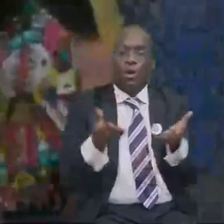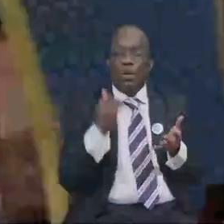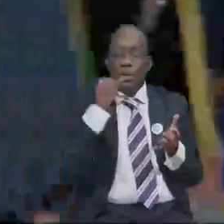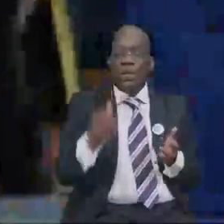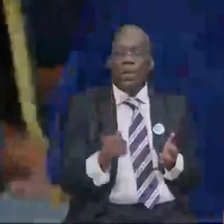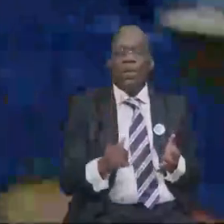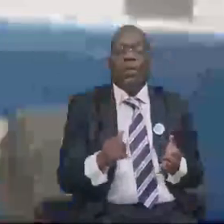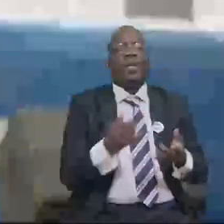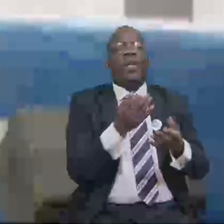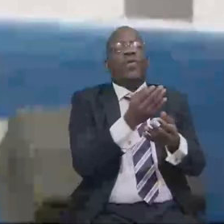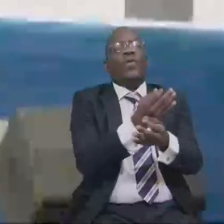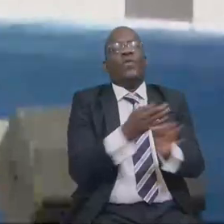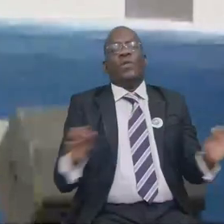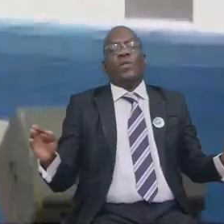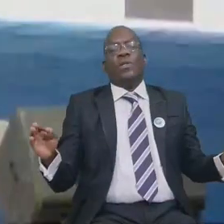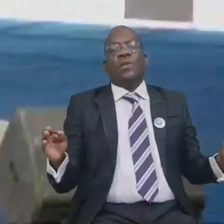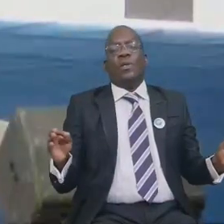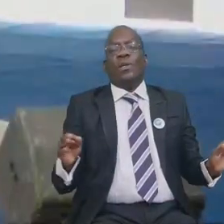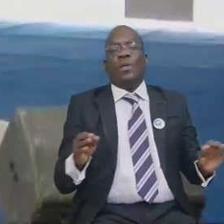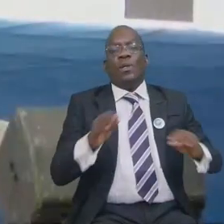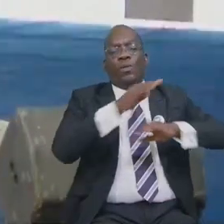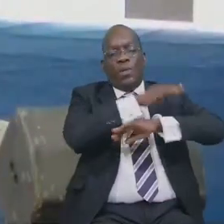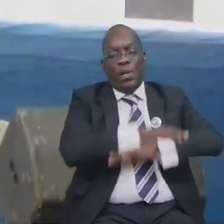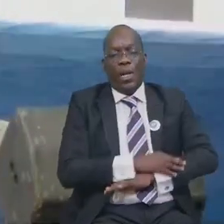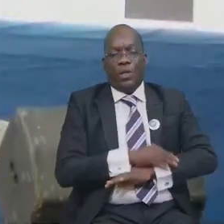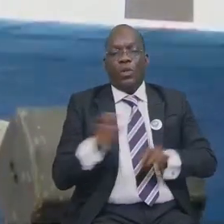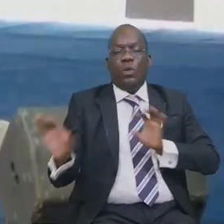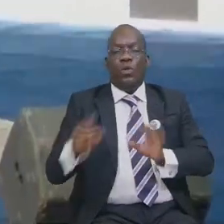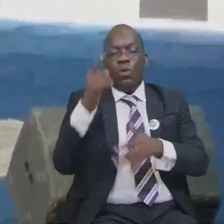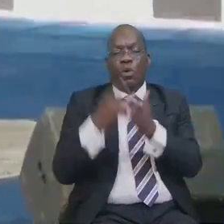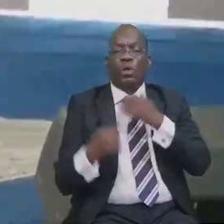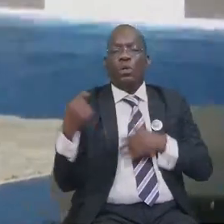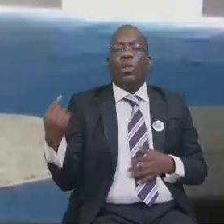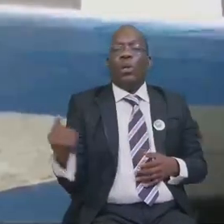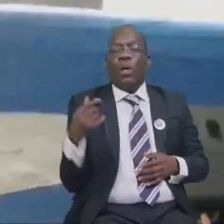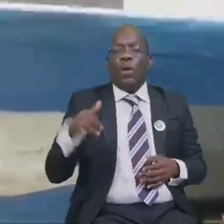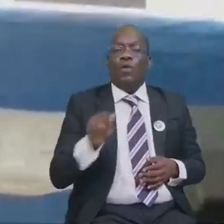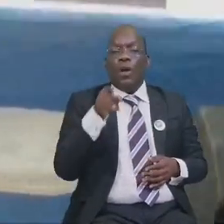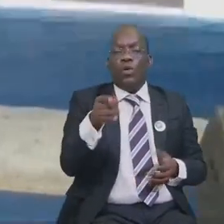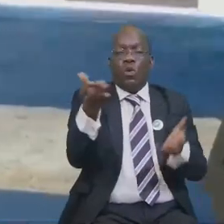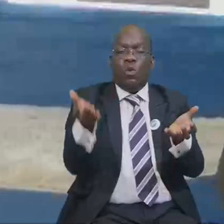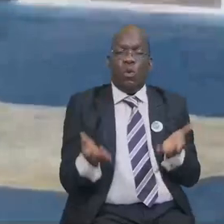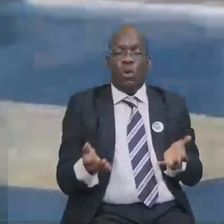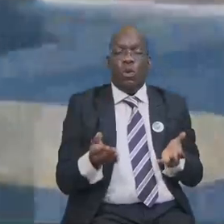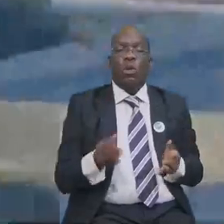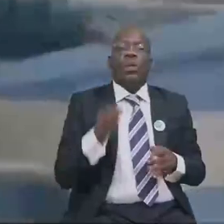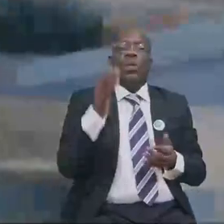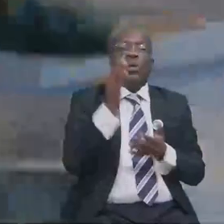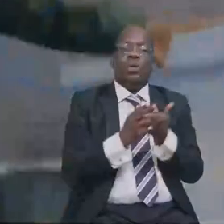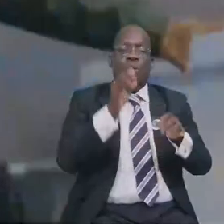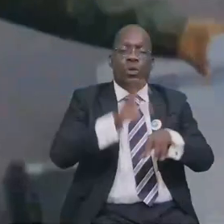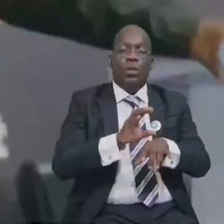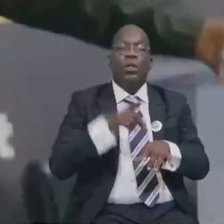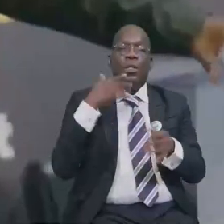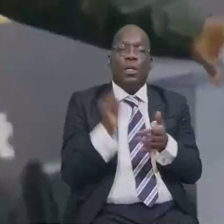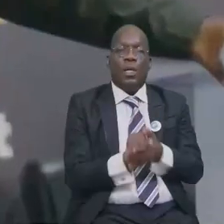Soyez tranquille. Faites ce que vous voulez. Certaines églises même, on m'a dit, il n'y a pas de discipline dans